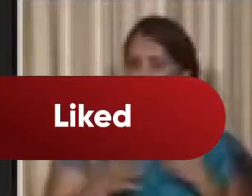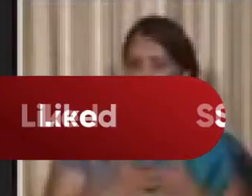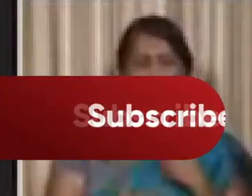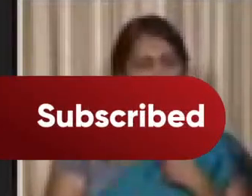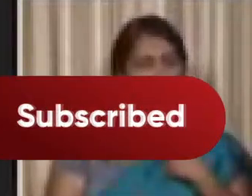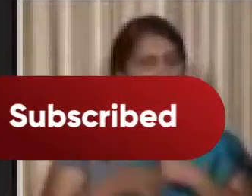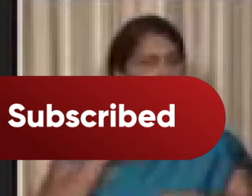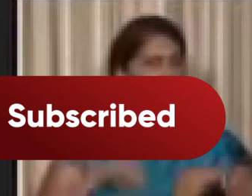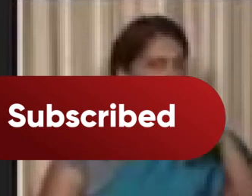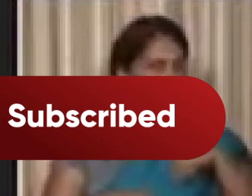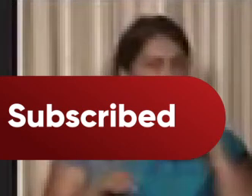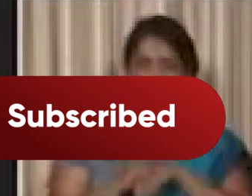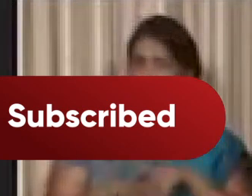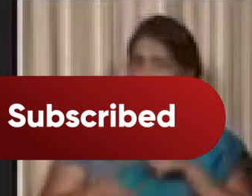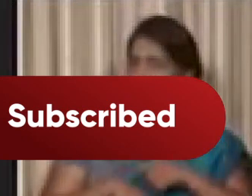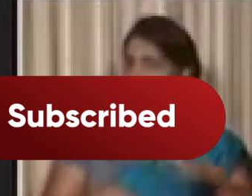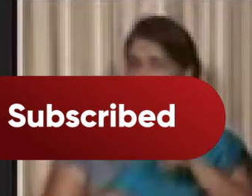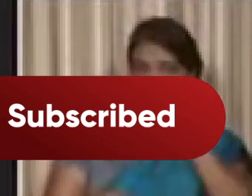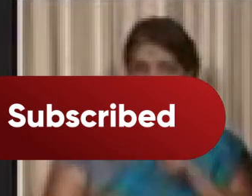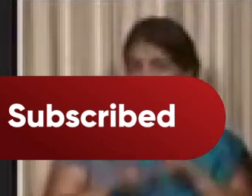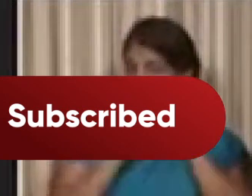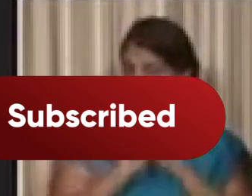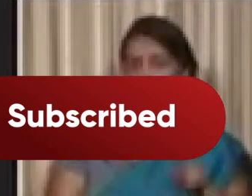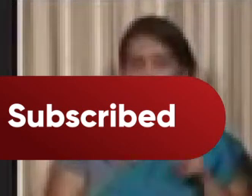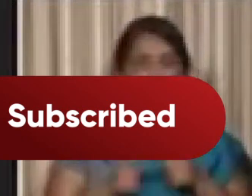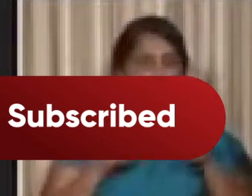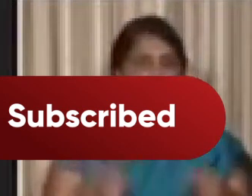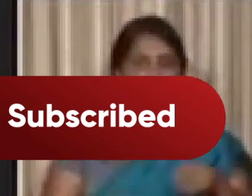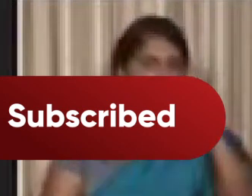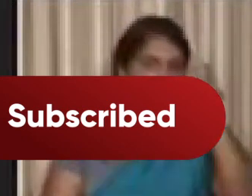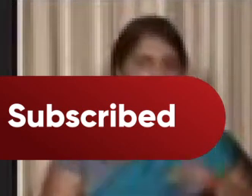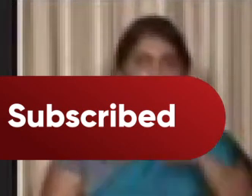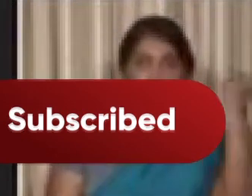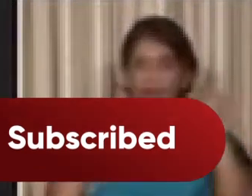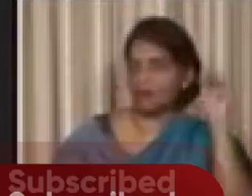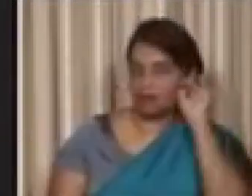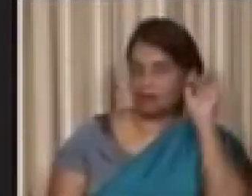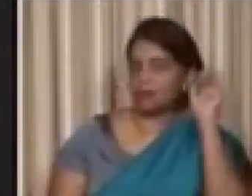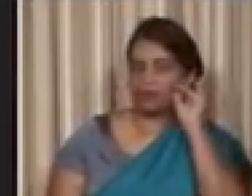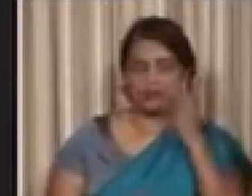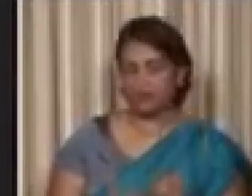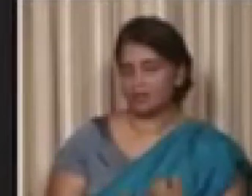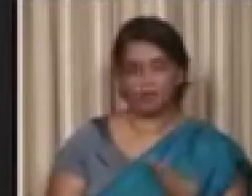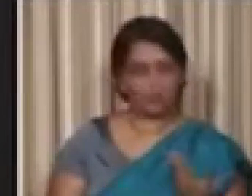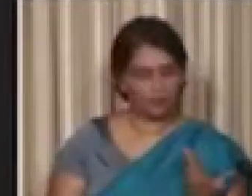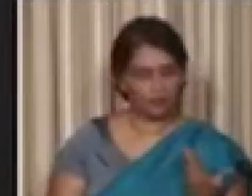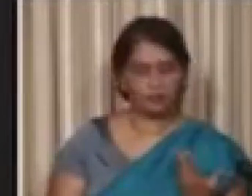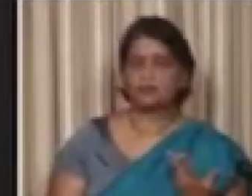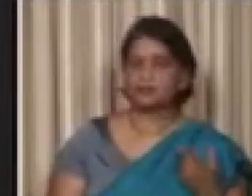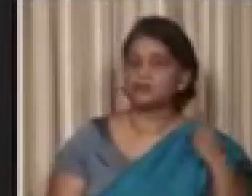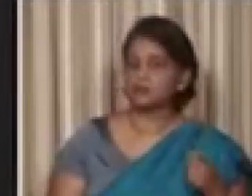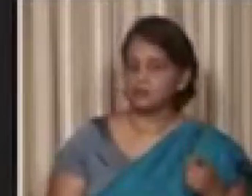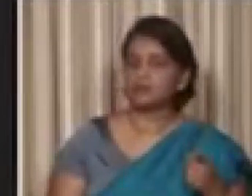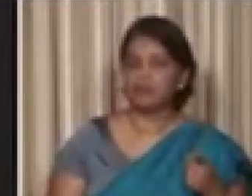මේ දේශපාලනයේ ඉඳපු කාලය තුළ කවදාවත් ඒ වගේ විපක්ෂ නායකතුමෙක්ගේ කතා නම් මට අහන්න ලැබුණේ නැහැ. ඒකෙන් එක